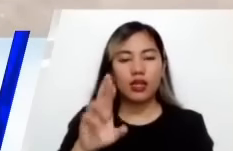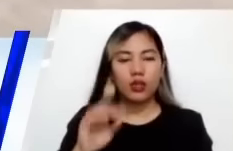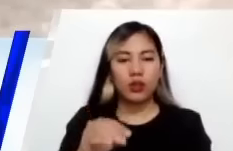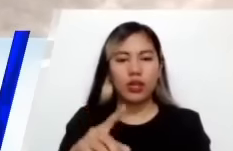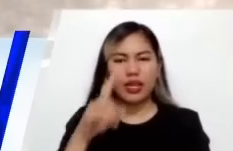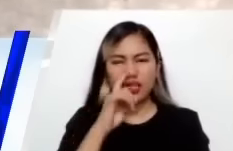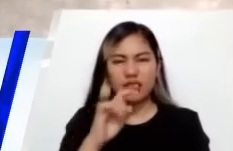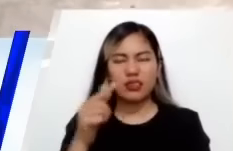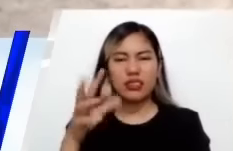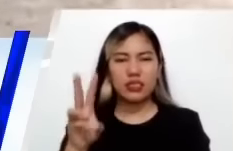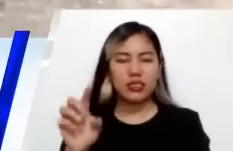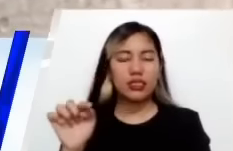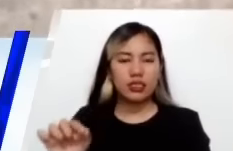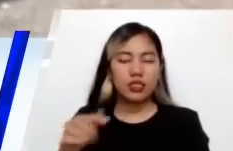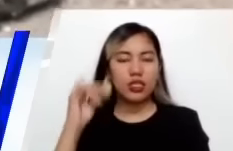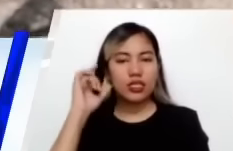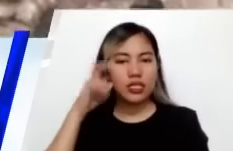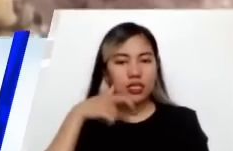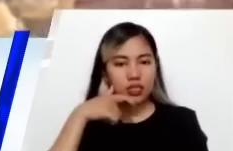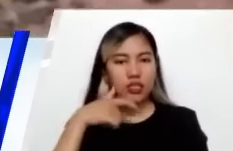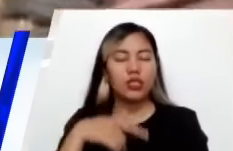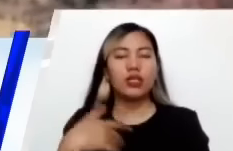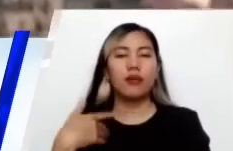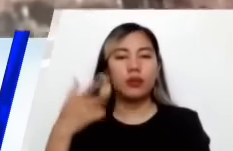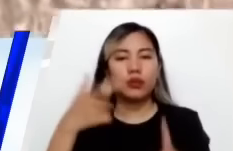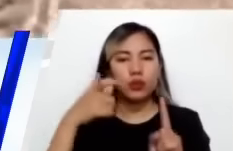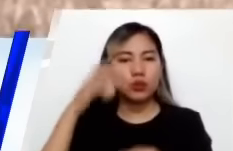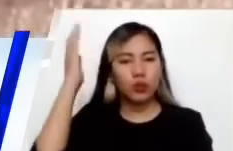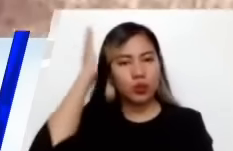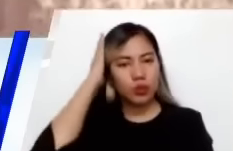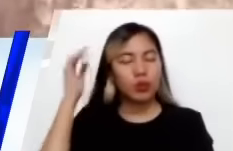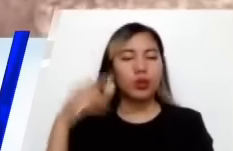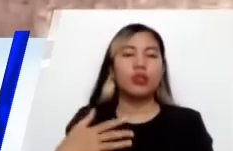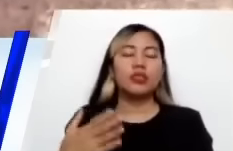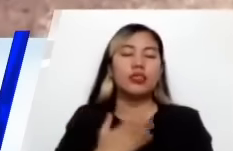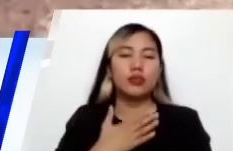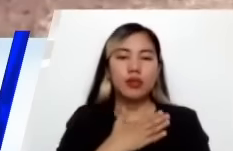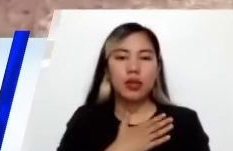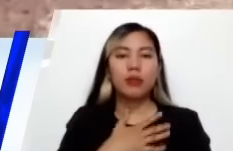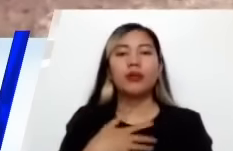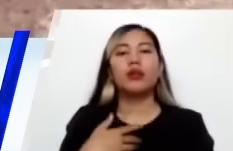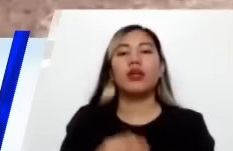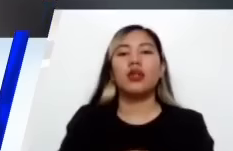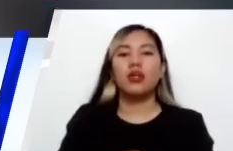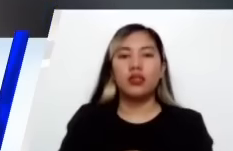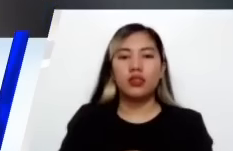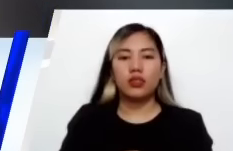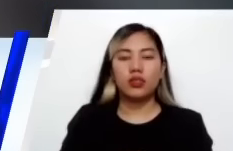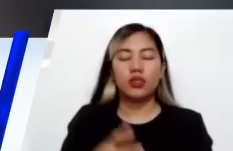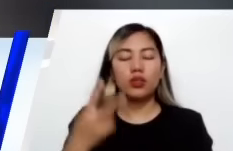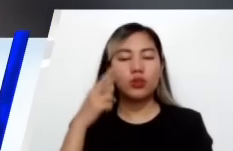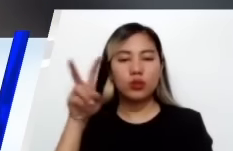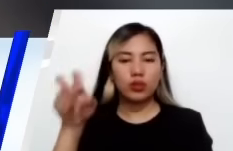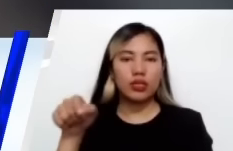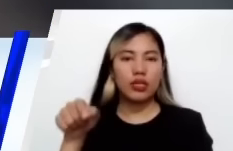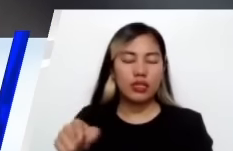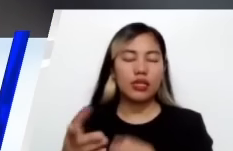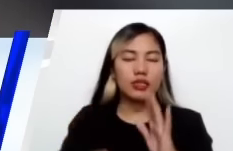agent. Mga tama sa ulo at dibdib ang ikinamatay niya. Nahulikam ang pagtakas ng dalawang sospek. Sabi ng